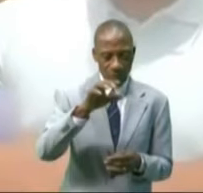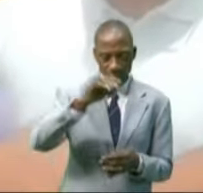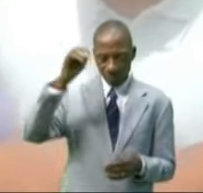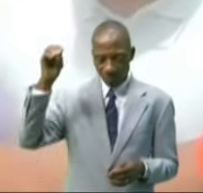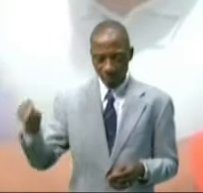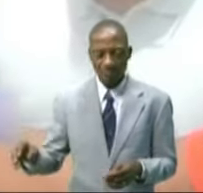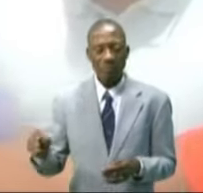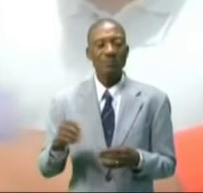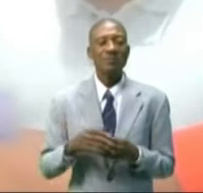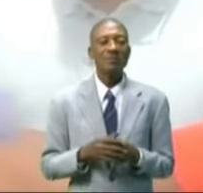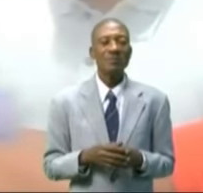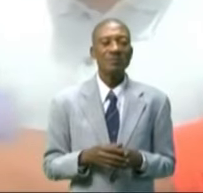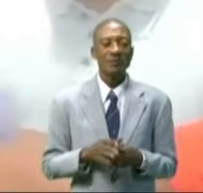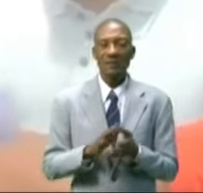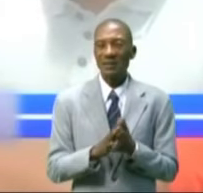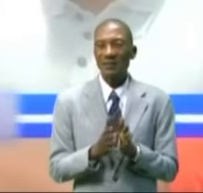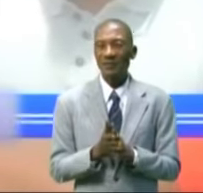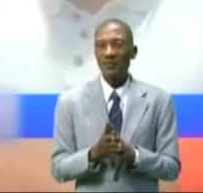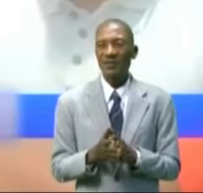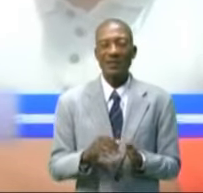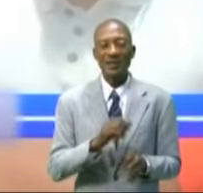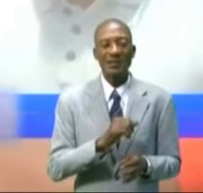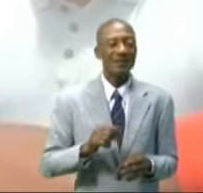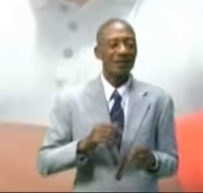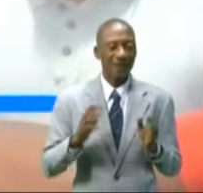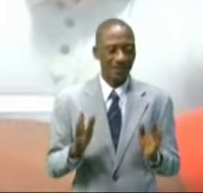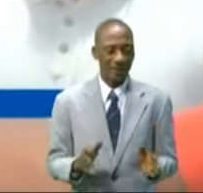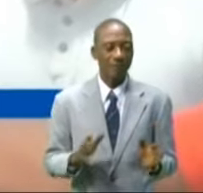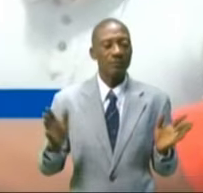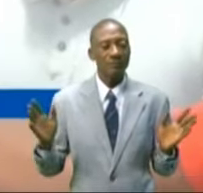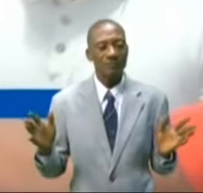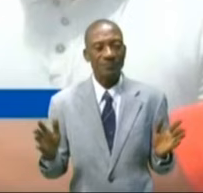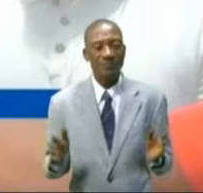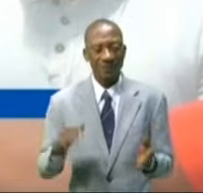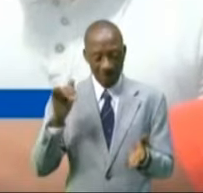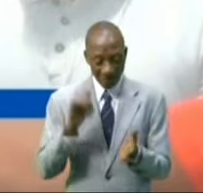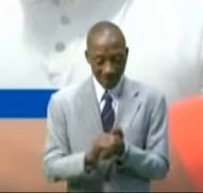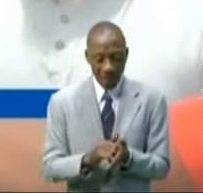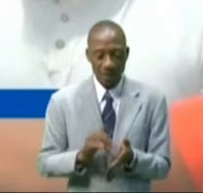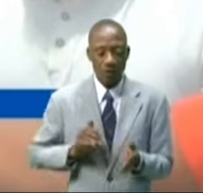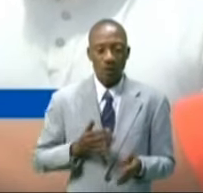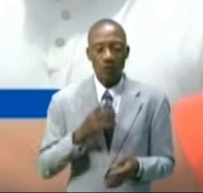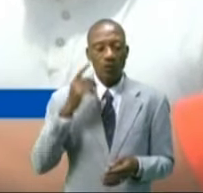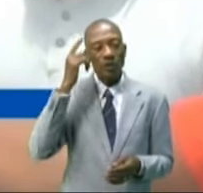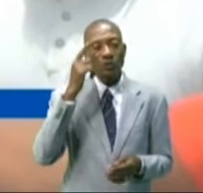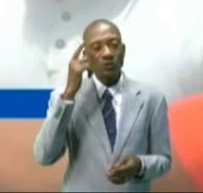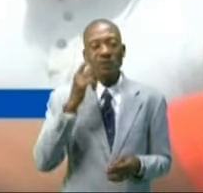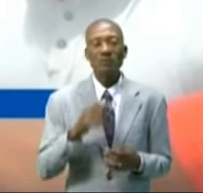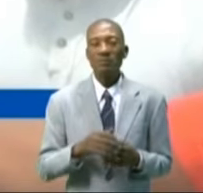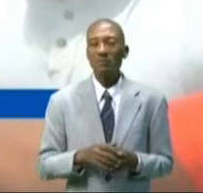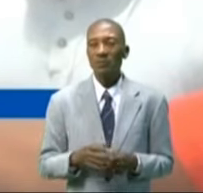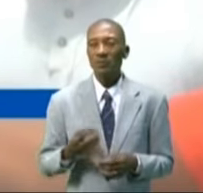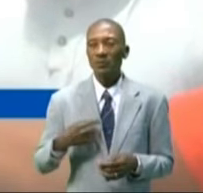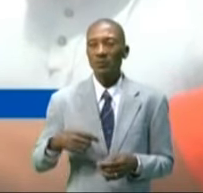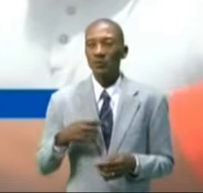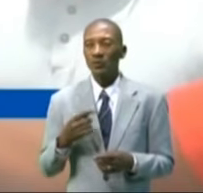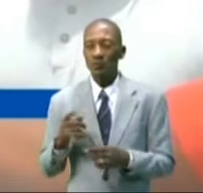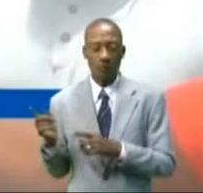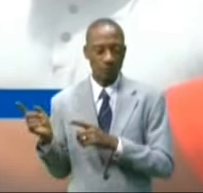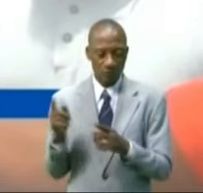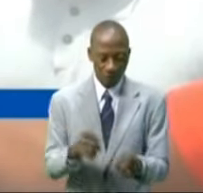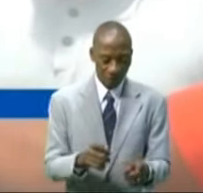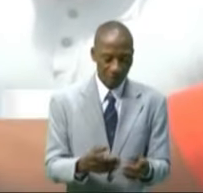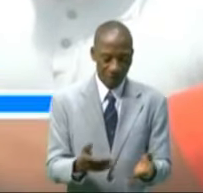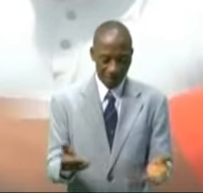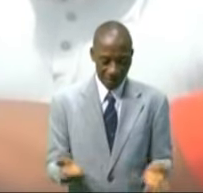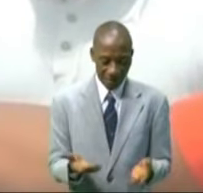maman, la Tchopo. Voilà, dans un premier temps, c'est ce qui nous préoccupe. Nous sommes venus au chevet de notre maman et elle